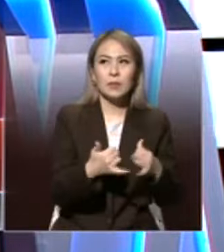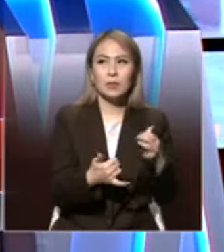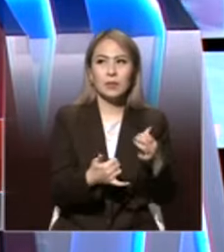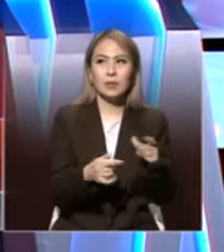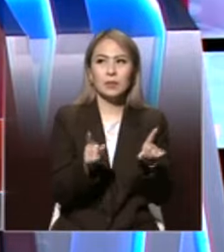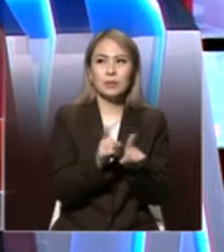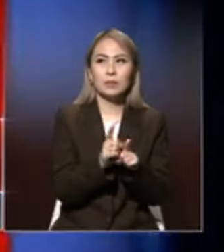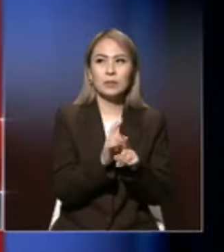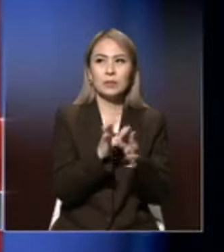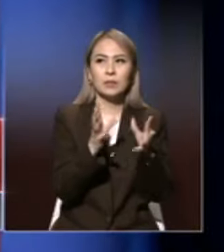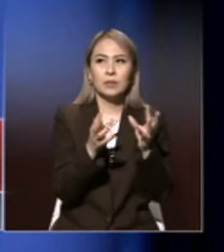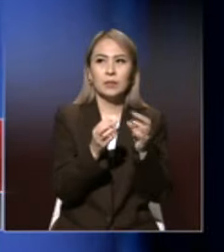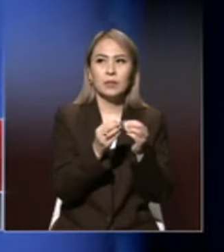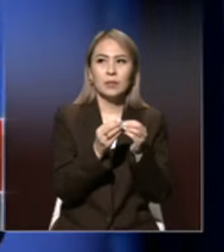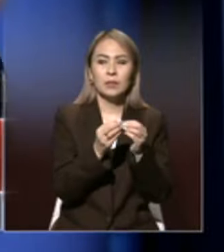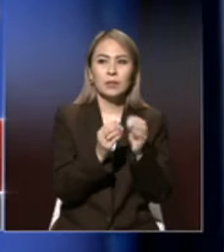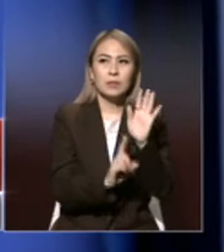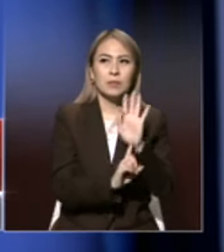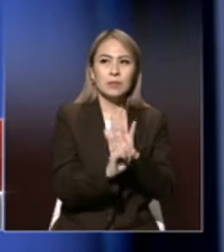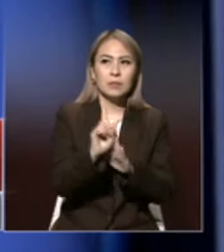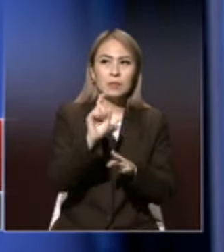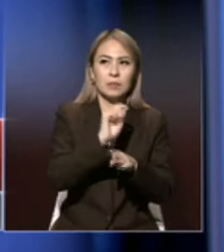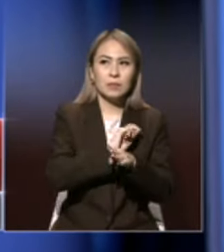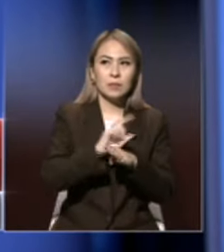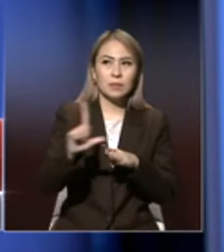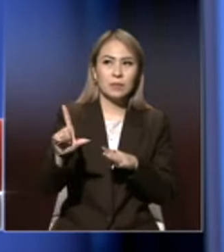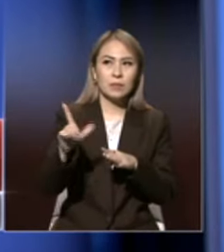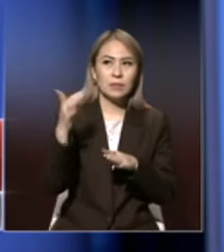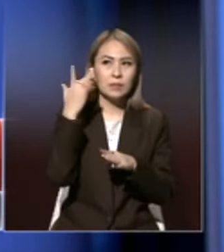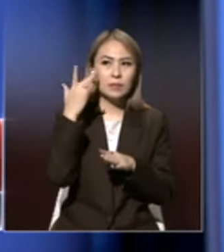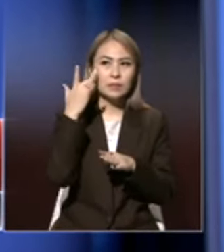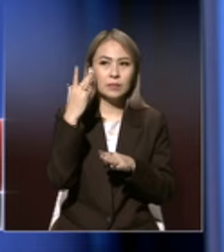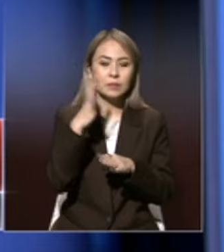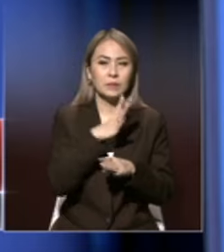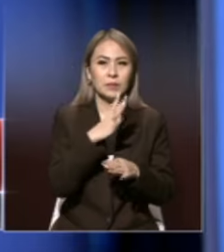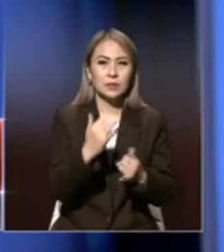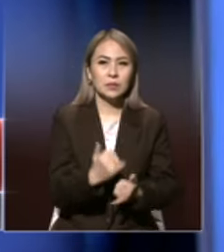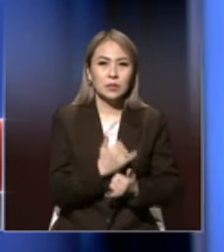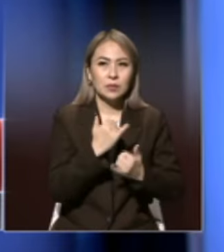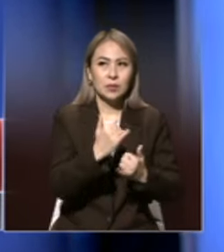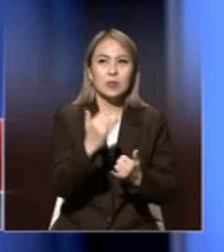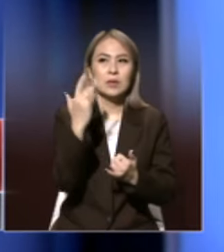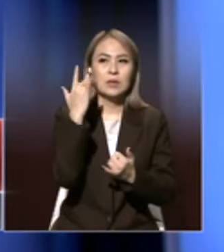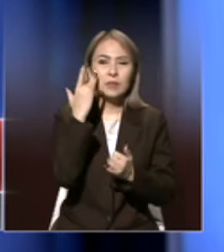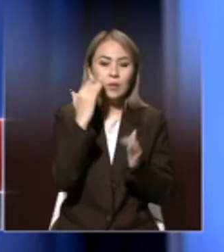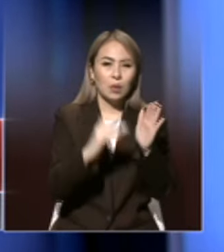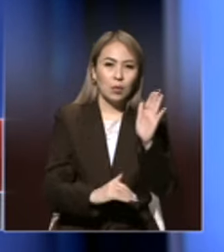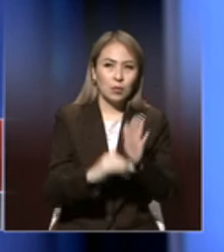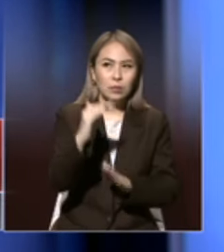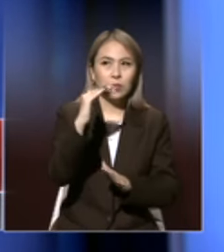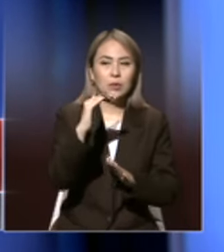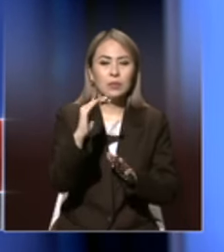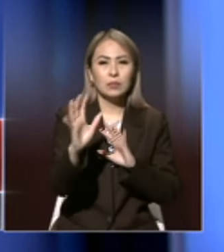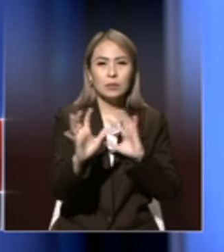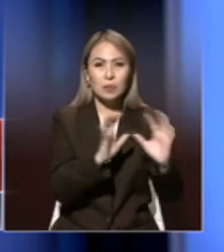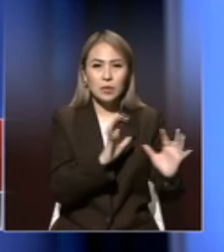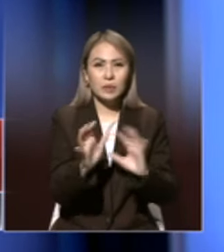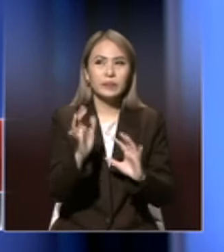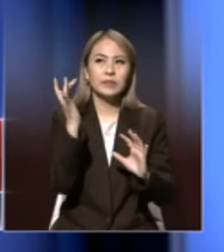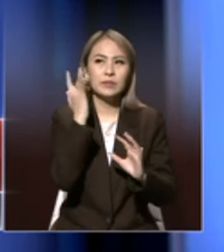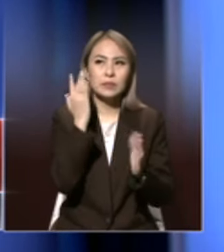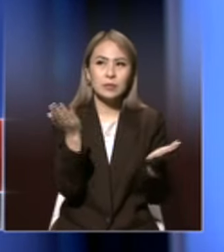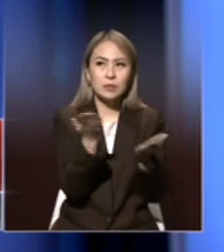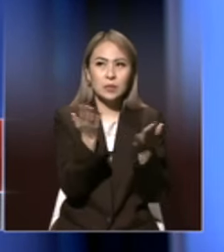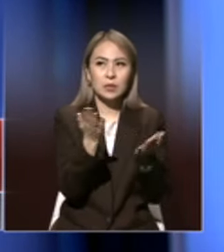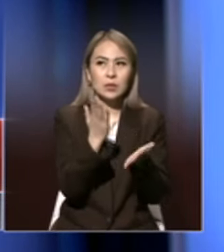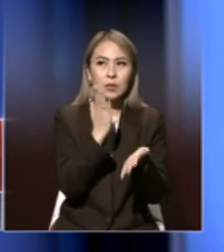ұстау деген, мысалға, соны түсініп, ол бала бақшадан келе жатыр. Өмір бақи қызға төрімізді береміз, қызымызды арқамызда аялаймыз, алақанымызда ұстаймыз мысалға.